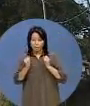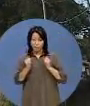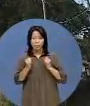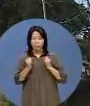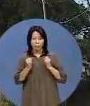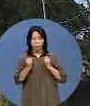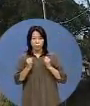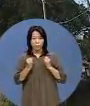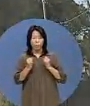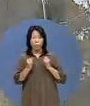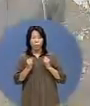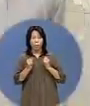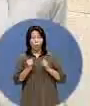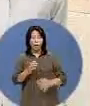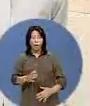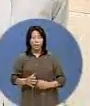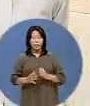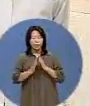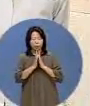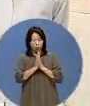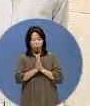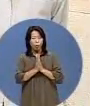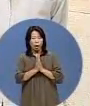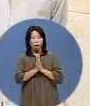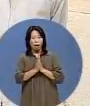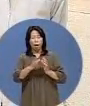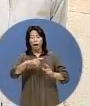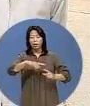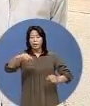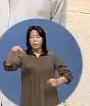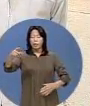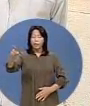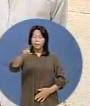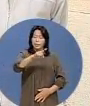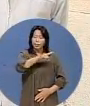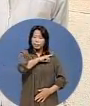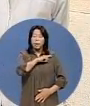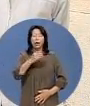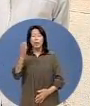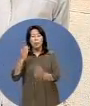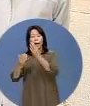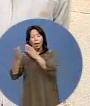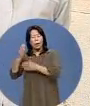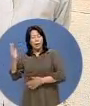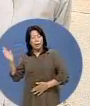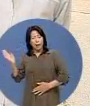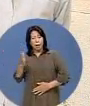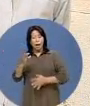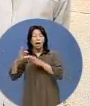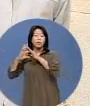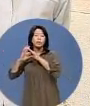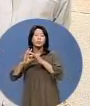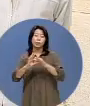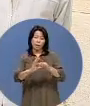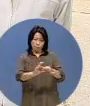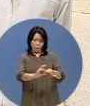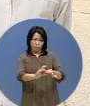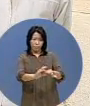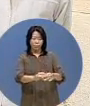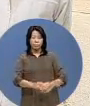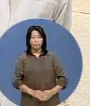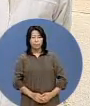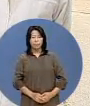ったという信仰が日本の一番古い信仰だと思うんですよ。